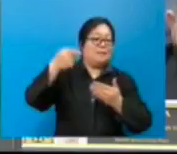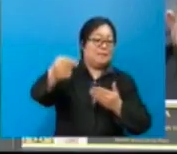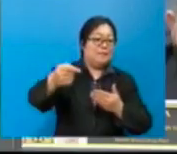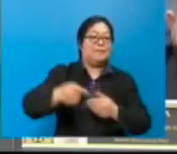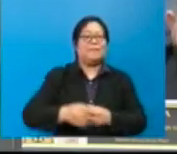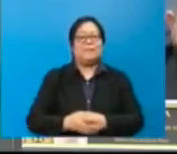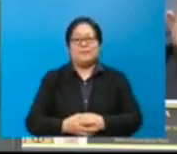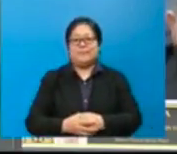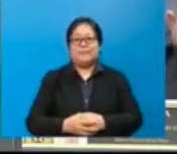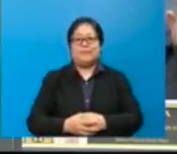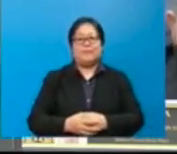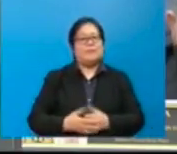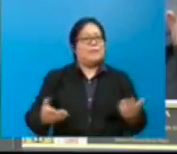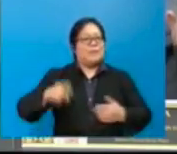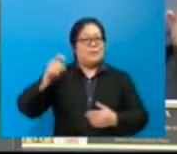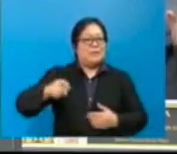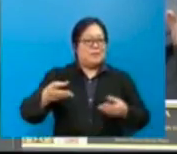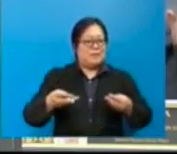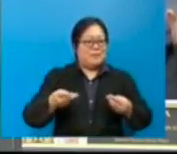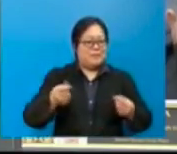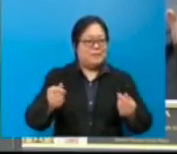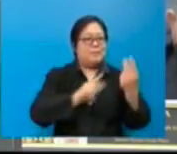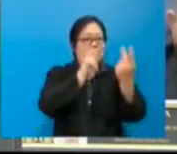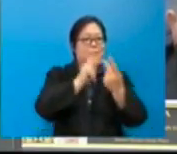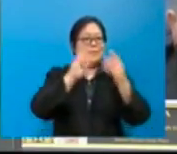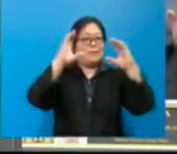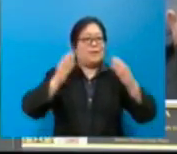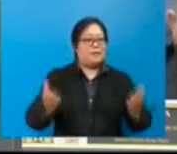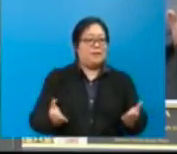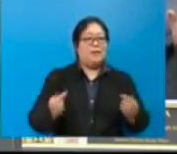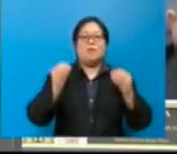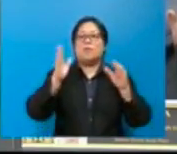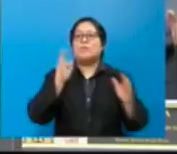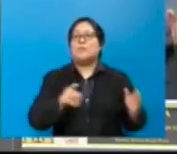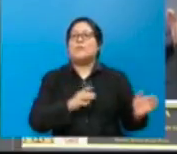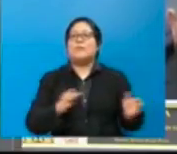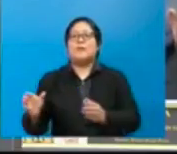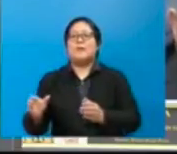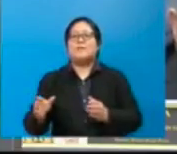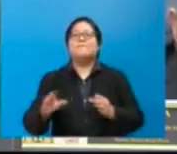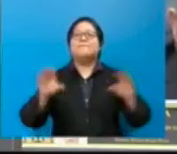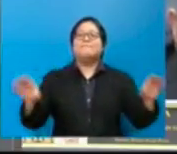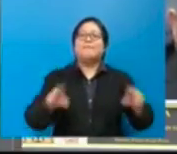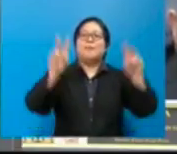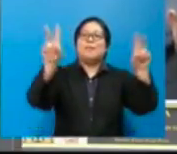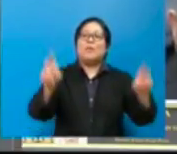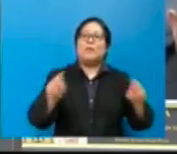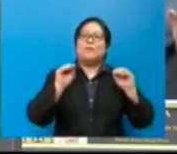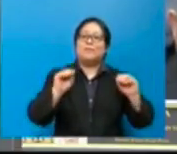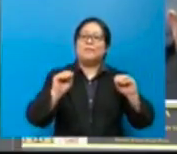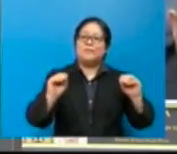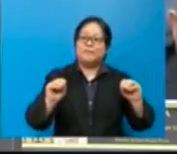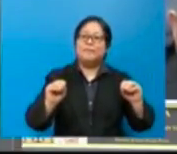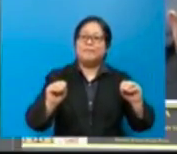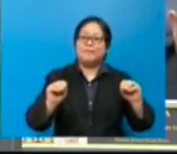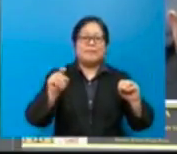berikutnya. Bagi memastikan keberkesanan pendekatan ini, guru akan merancang dan melaksanakan topik pembelajaran